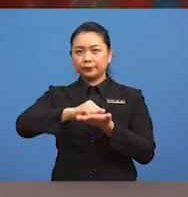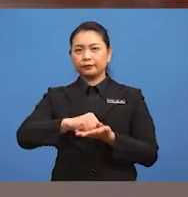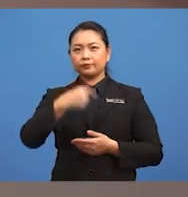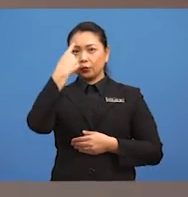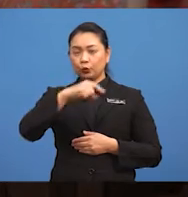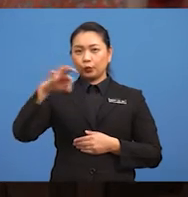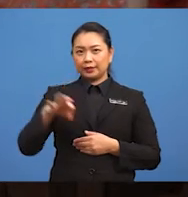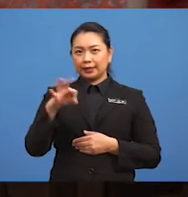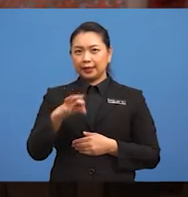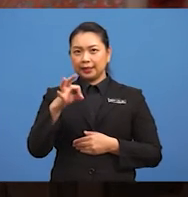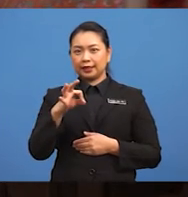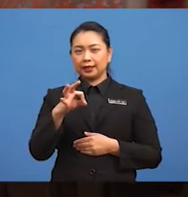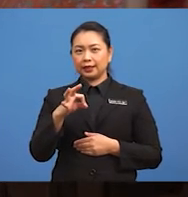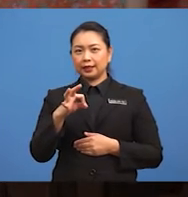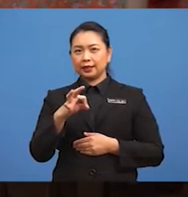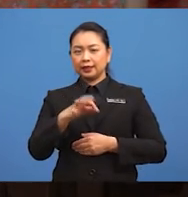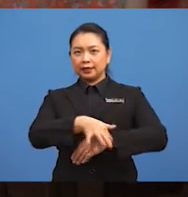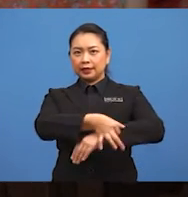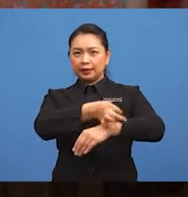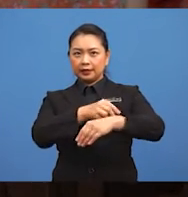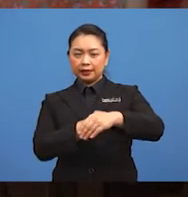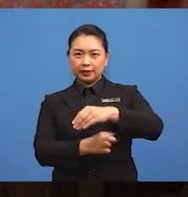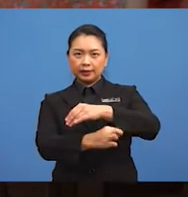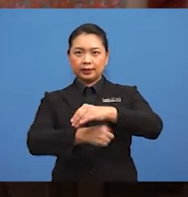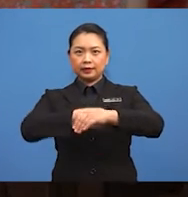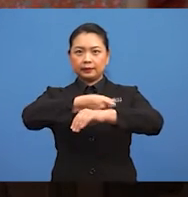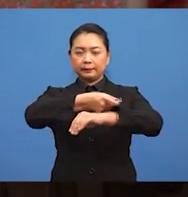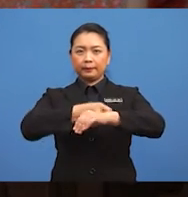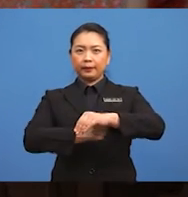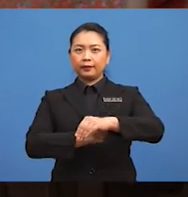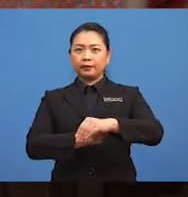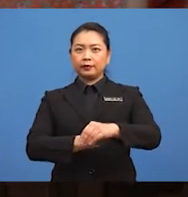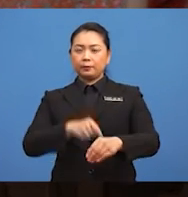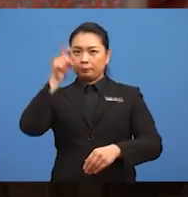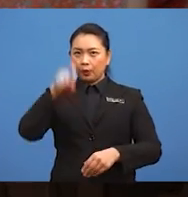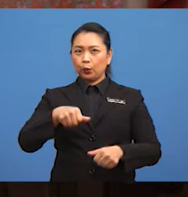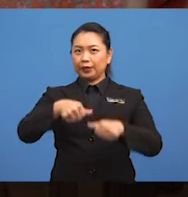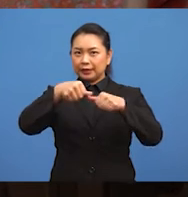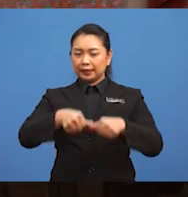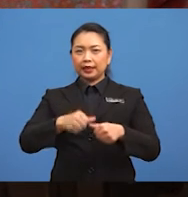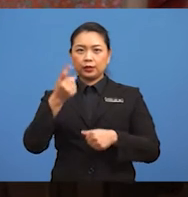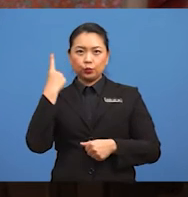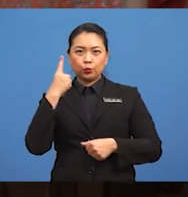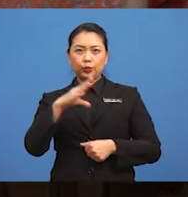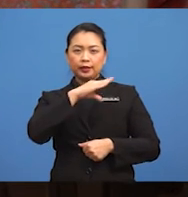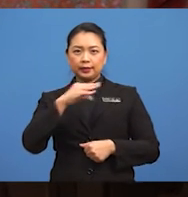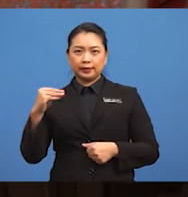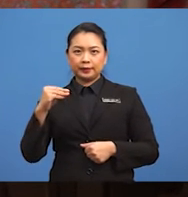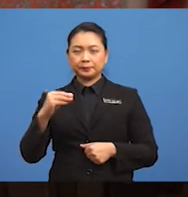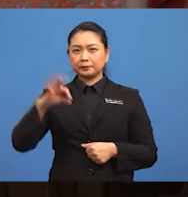pemadan. Untuk menjahit kelepek lurus di bahagian hujung lengan, perlulah tekan